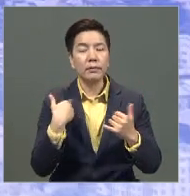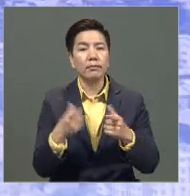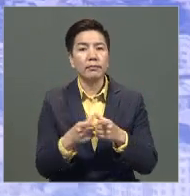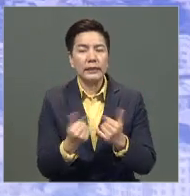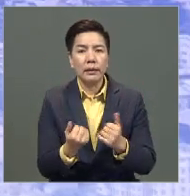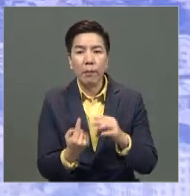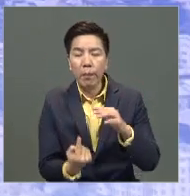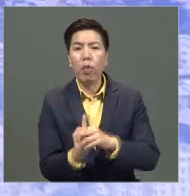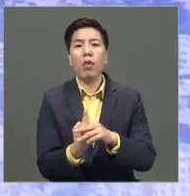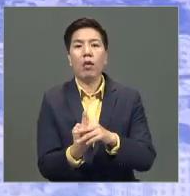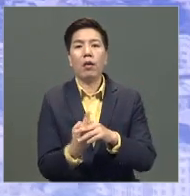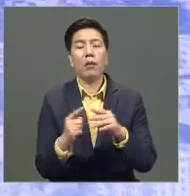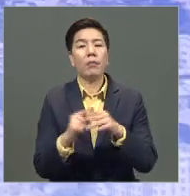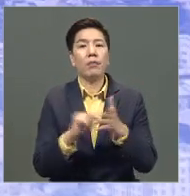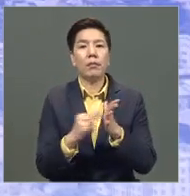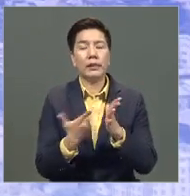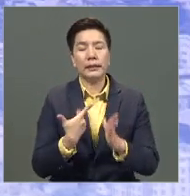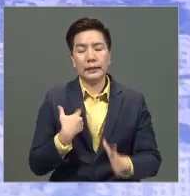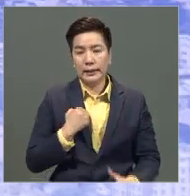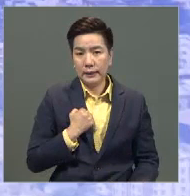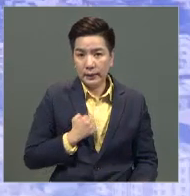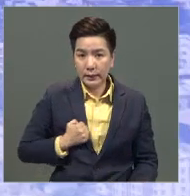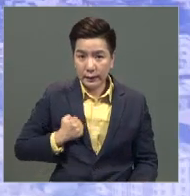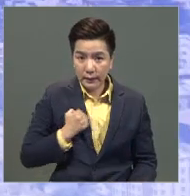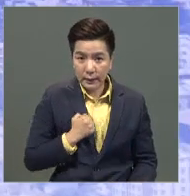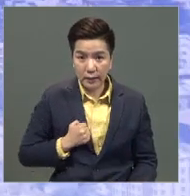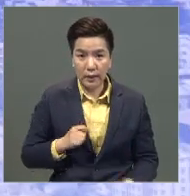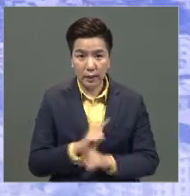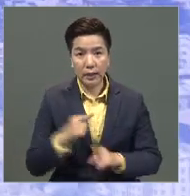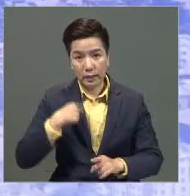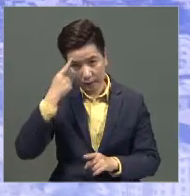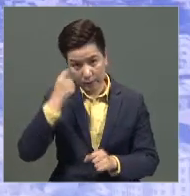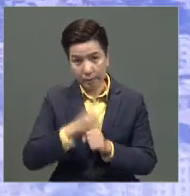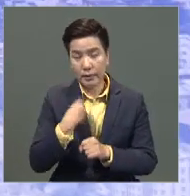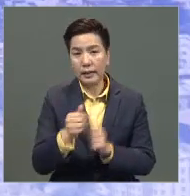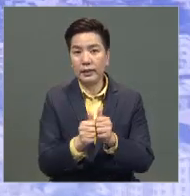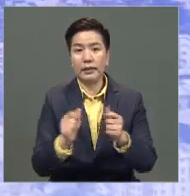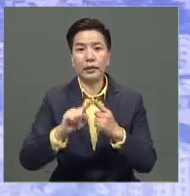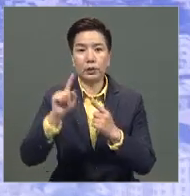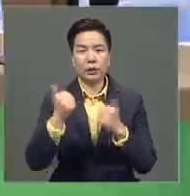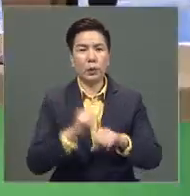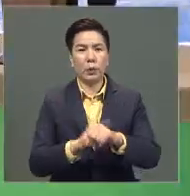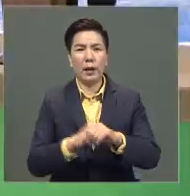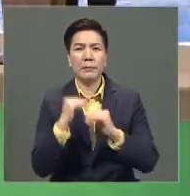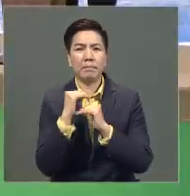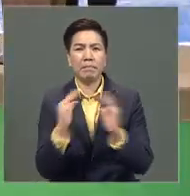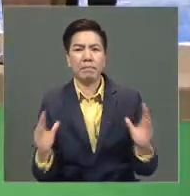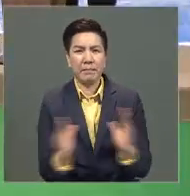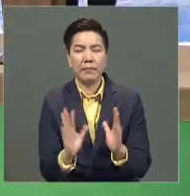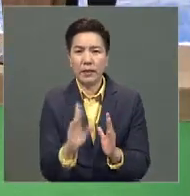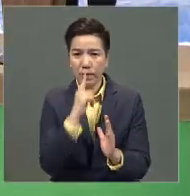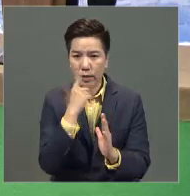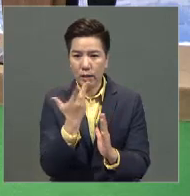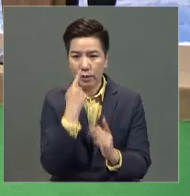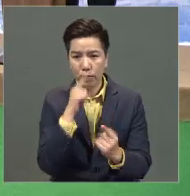ดขึ้นนะครับซึ่งก็นำเรียนว่าด้วยความเสียใจแต่ว่าก็จะต้องพยายามทำให้ดีที่สุดครับ ครับเนื่องจากว่าเวลาค่อนข้างจำกัดนะครับน่าจะขออ